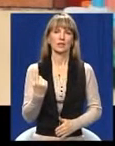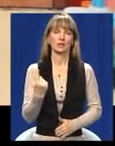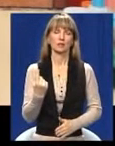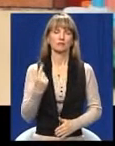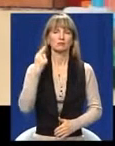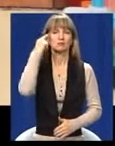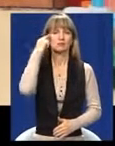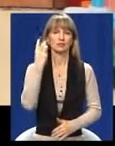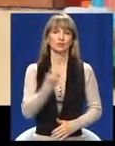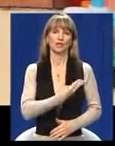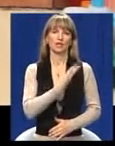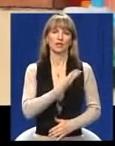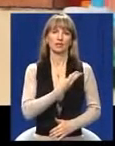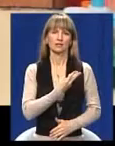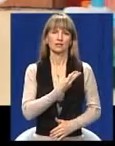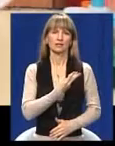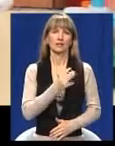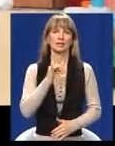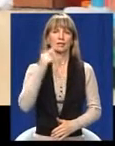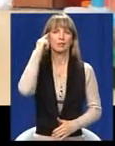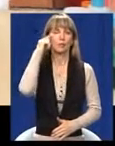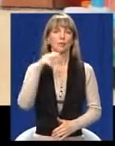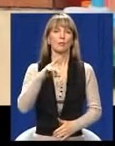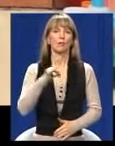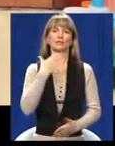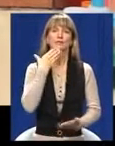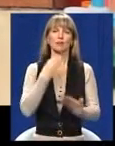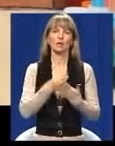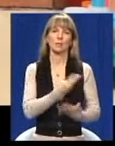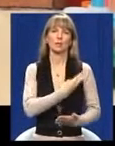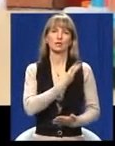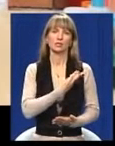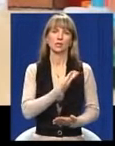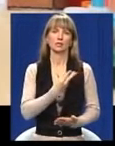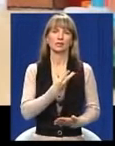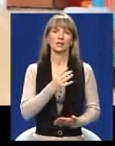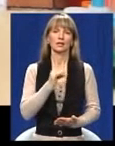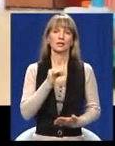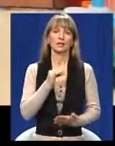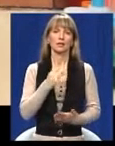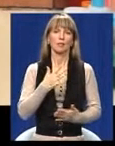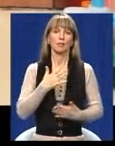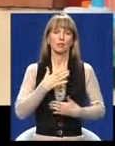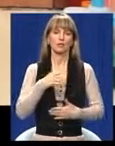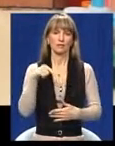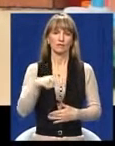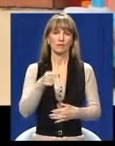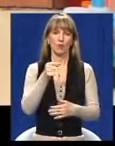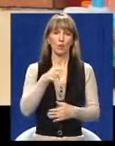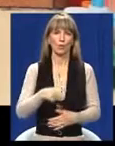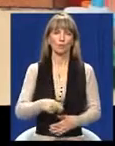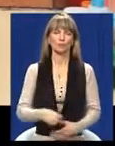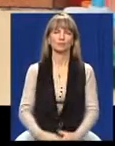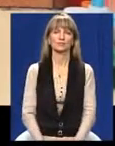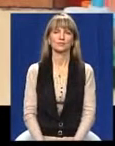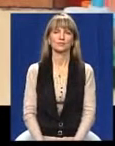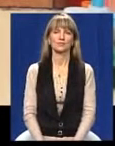загадати бажання. Подумайте про своє бажання і подмухайте ось сюди в колбу.